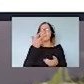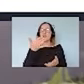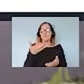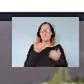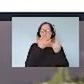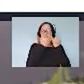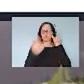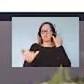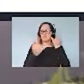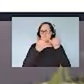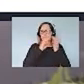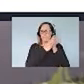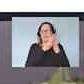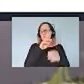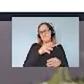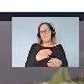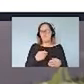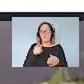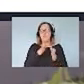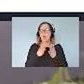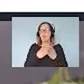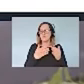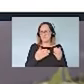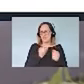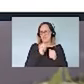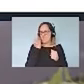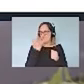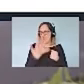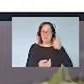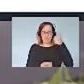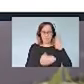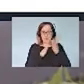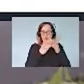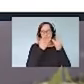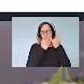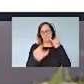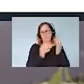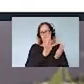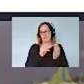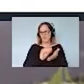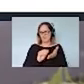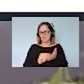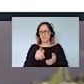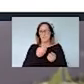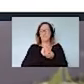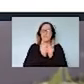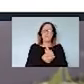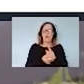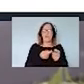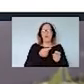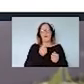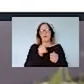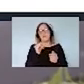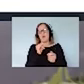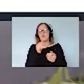wersji. I nawet w Polsce takich wersji tego podręcznika jest kilka, dlatego że dzięki takiej prostej zmianie, że podręcznik jest wydany